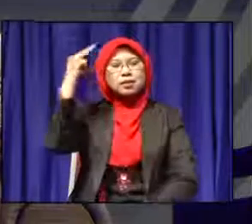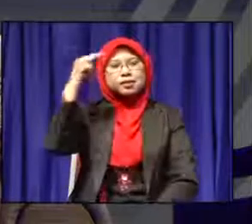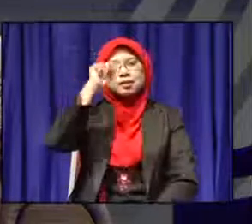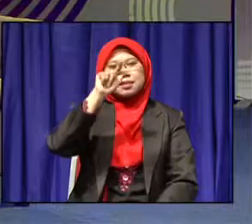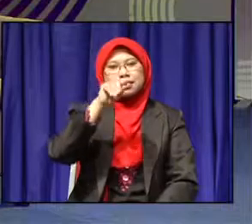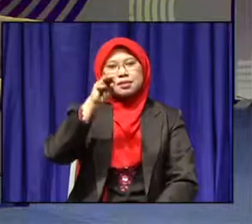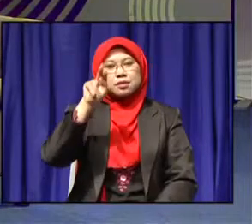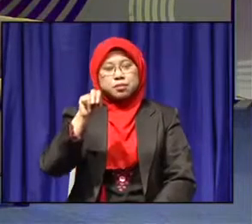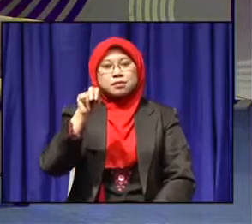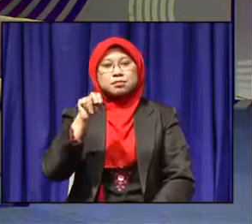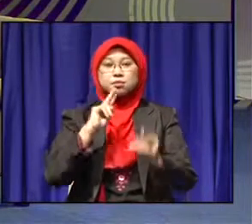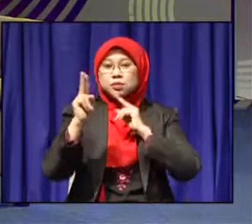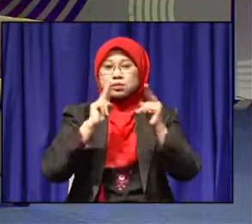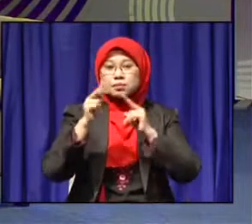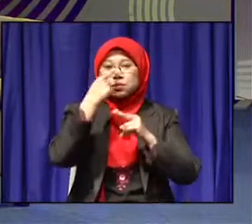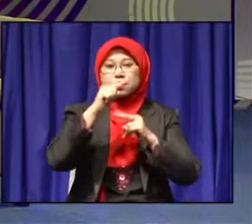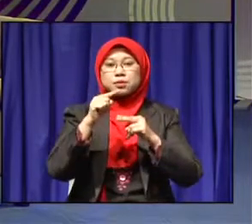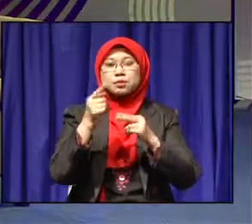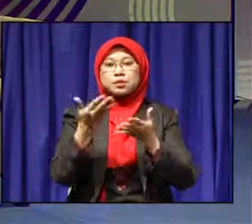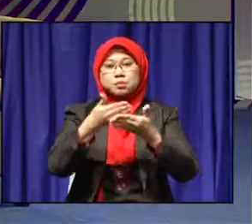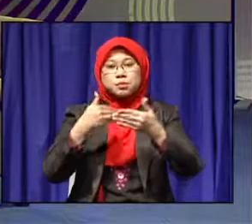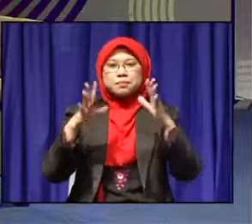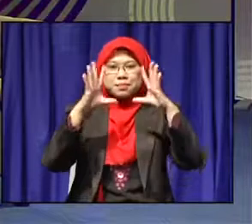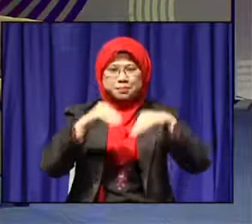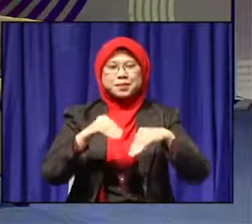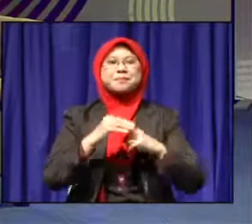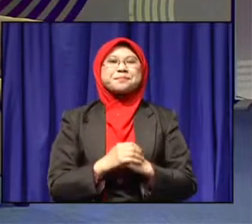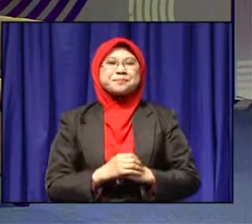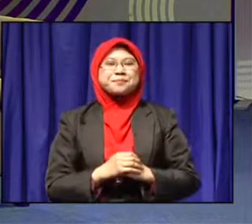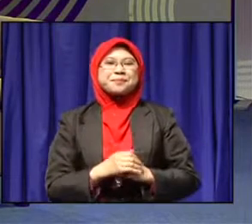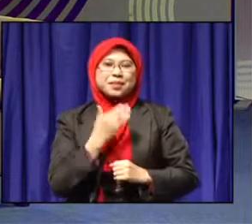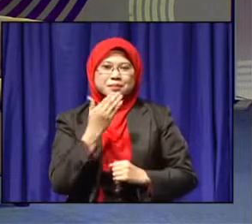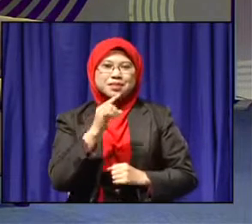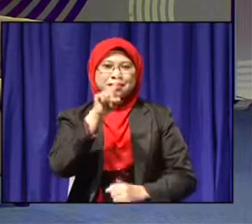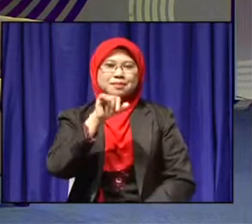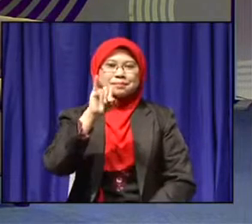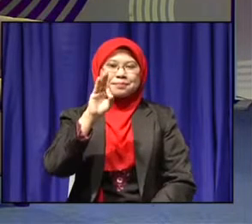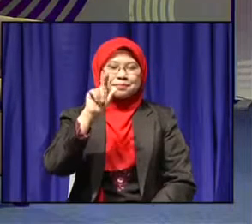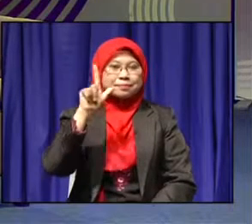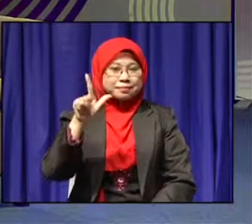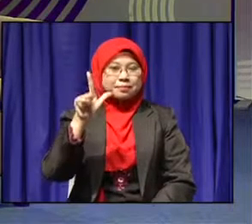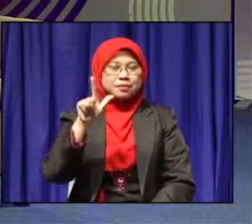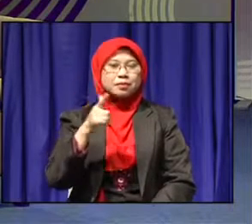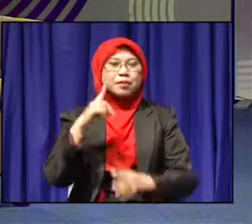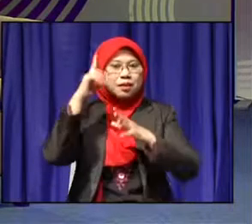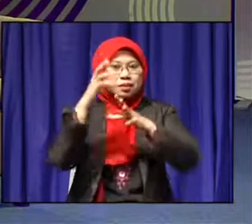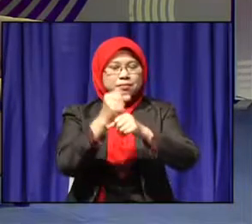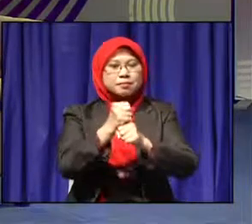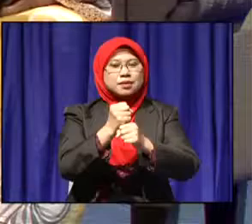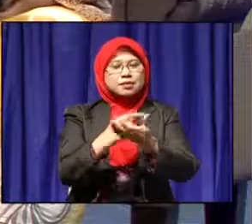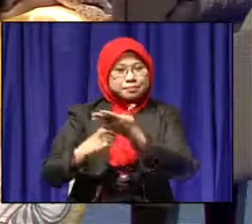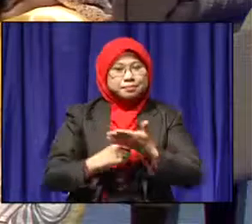untuk memberi sedikit ketika the sebelum kita tamatkan sesi ini Terima kasih selesai full sebagai rumusan